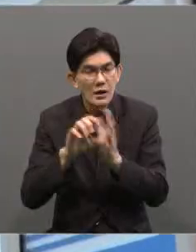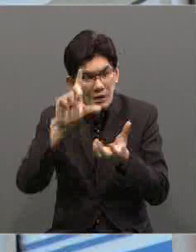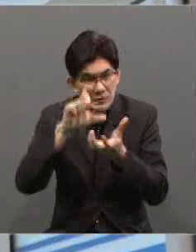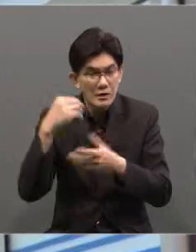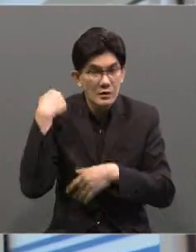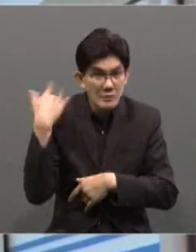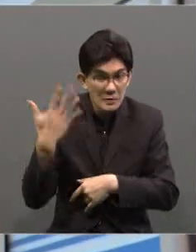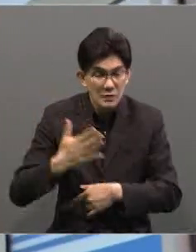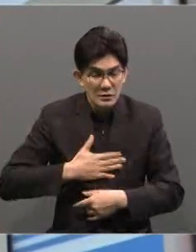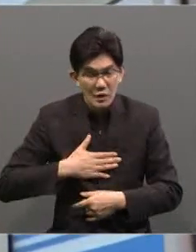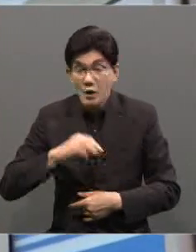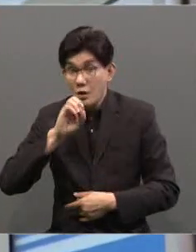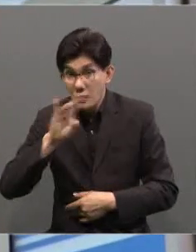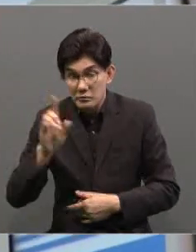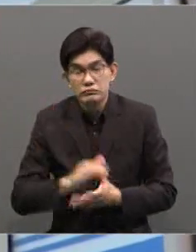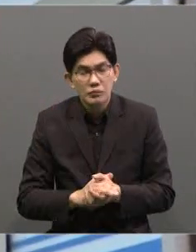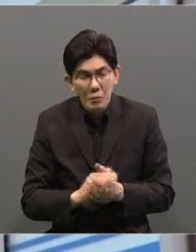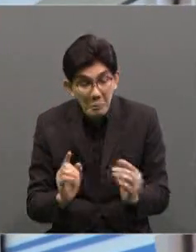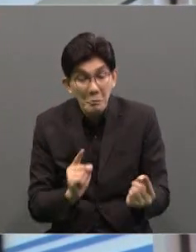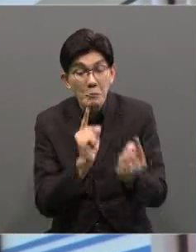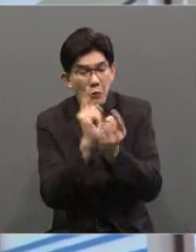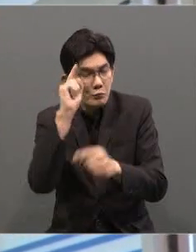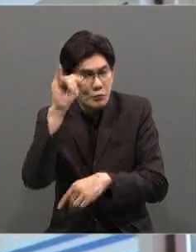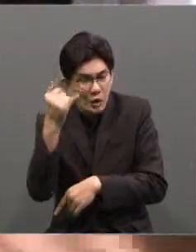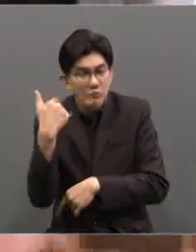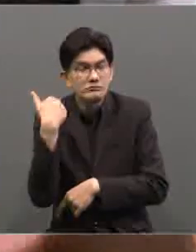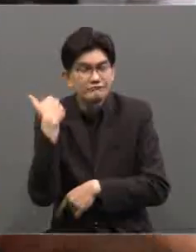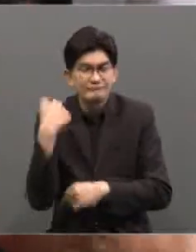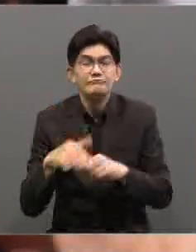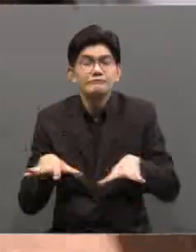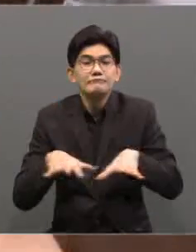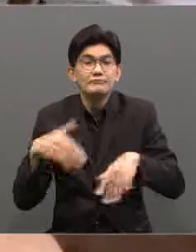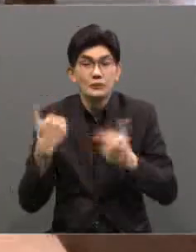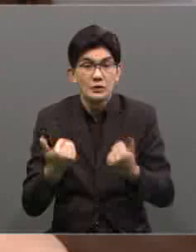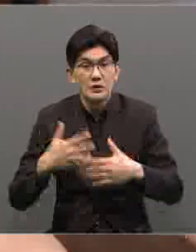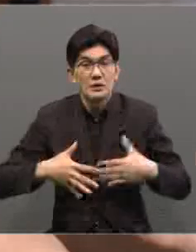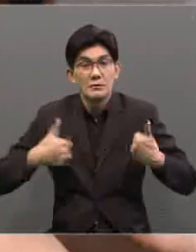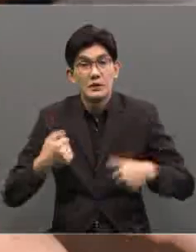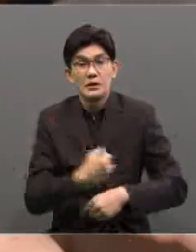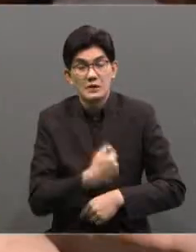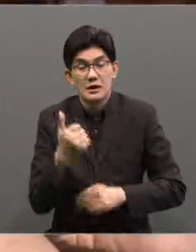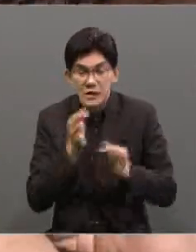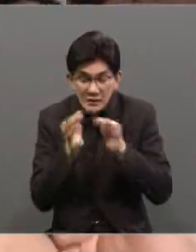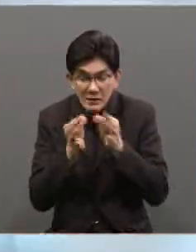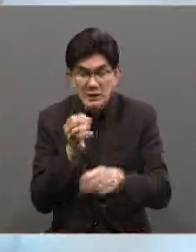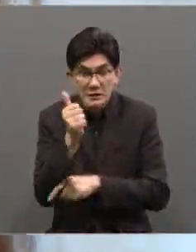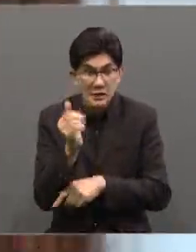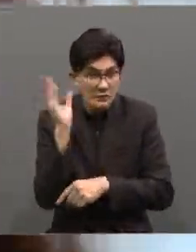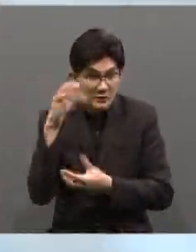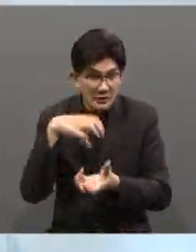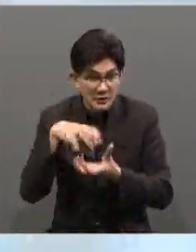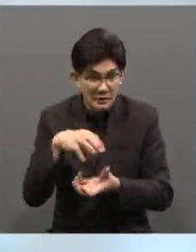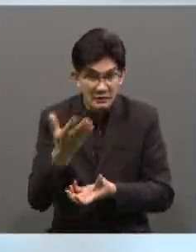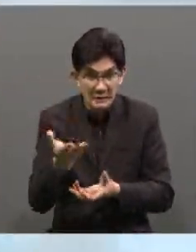ซึ่งตัวเองก็ยืนยันไปว่าแค่บังเอิญรู้จักกันแล้ววันนี้ก็รู้สึกสบายใจขึ้นและที่ได้มาชี้แจงลองฟังเสียงดู